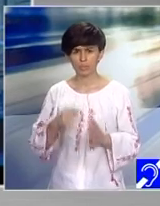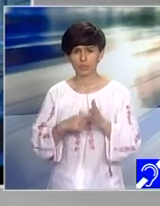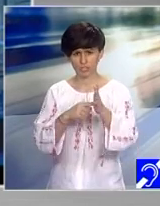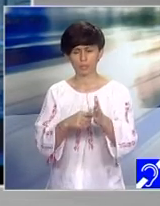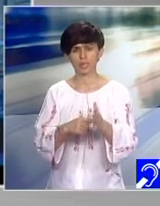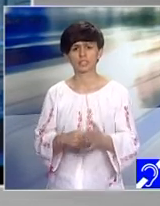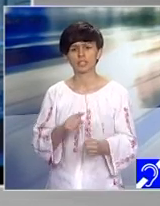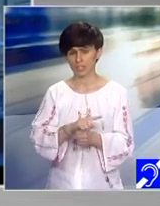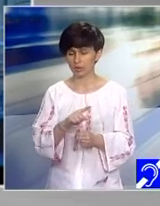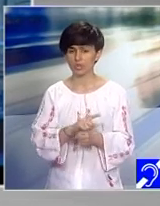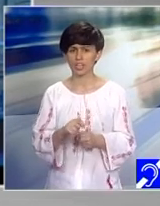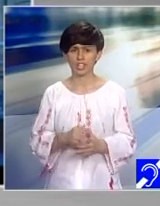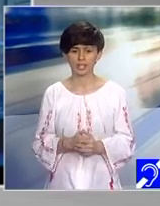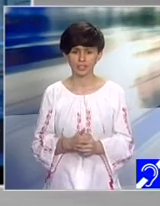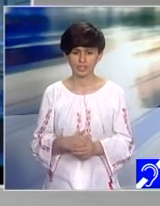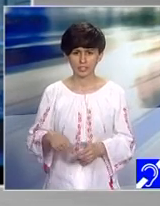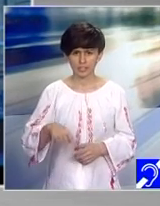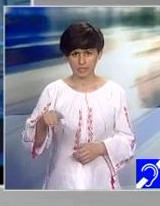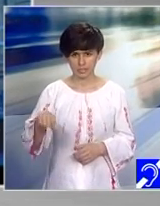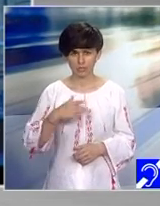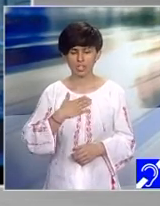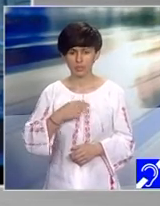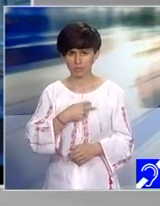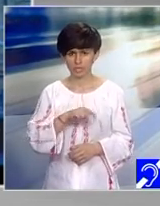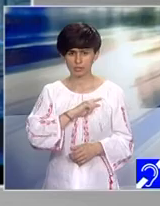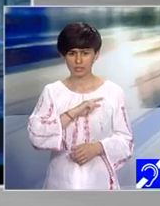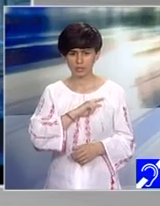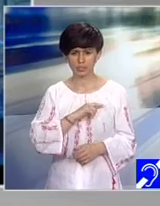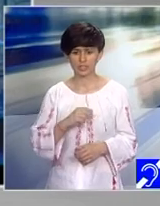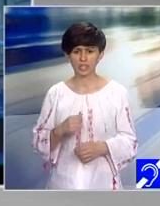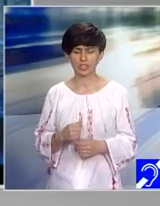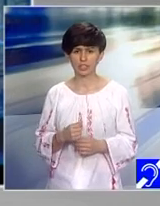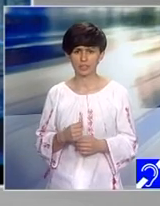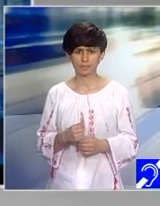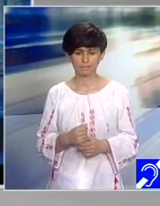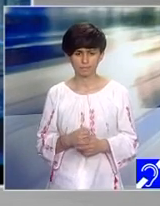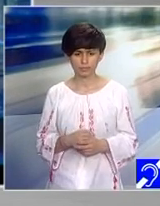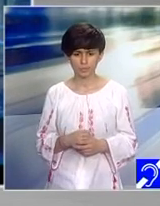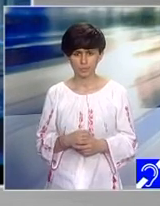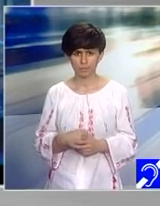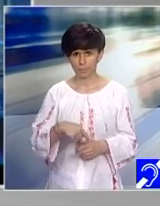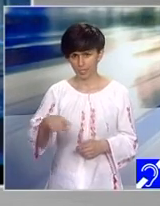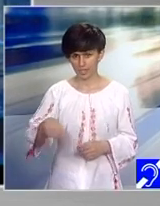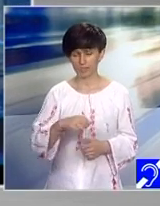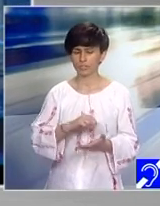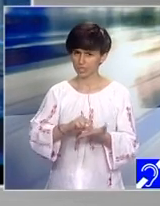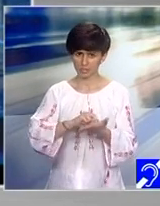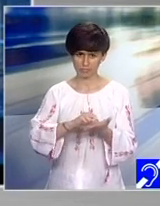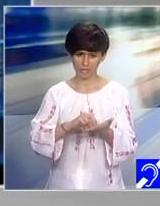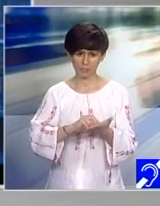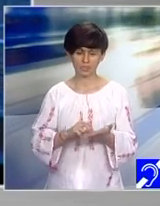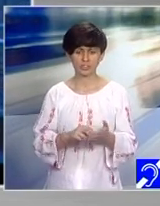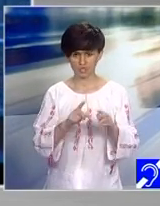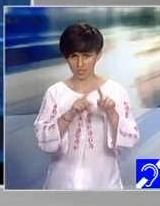apoi noi, e răspunderea noastră, echipei de autori, deci nu dăm vina pe cei 40, am scris un text destul